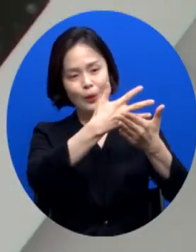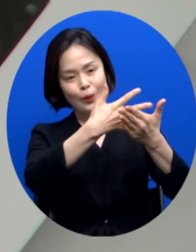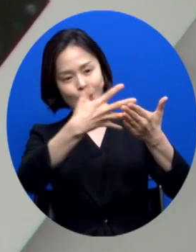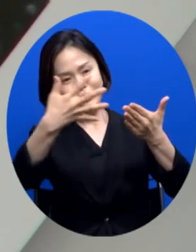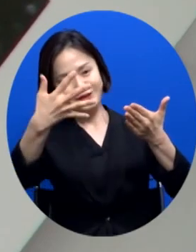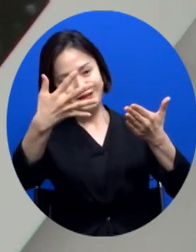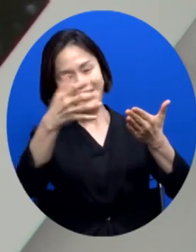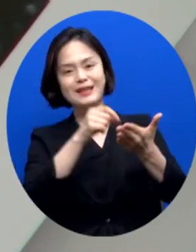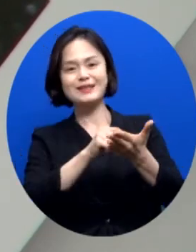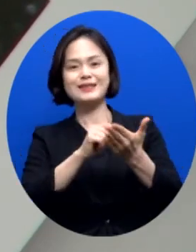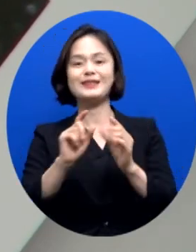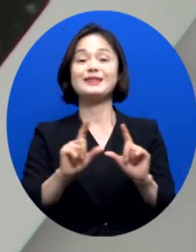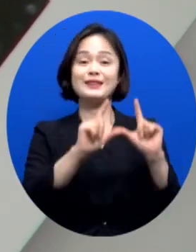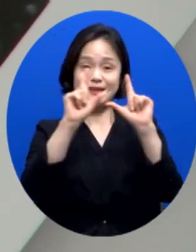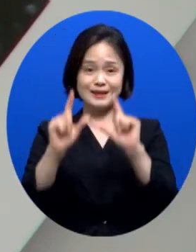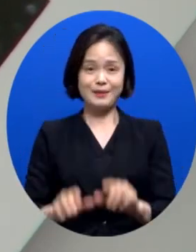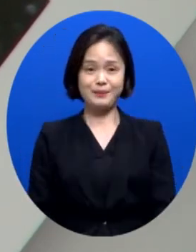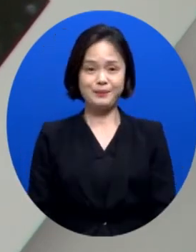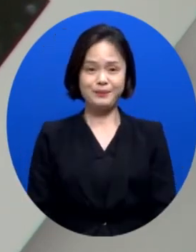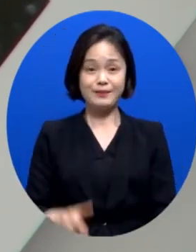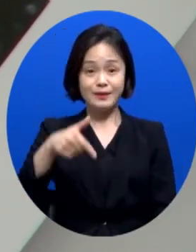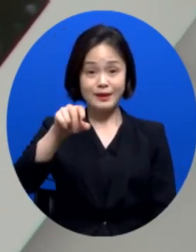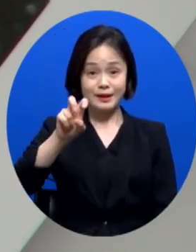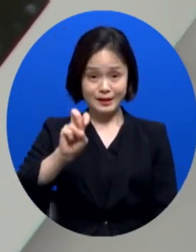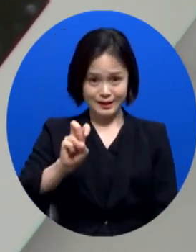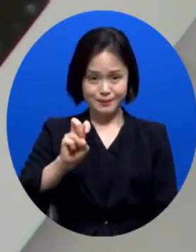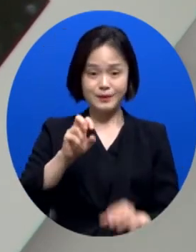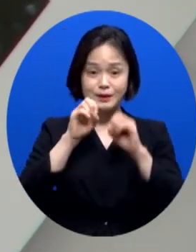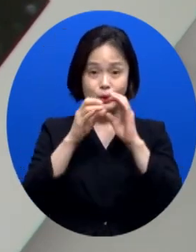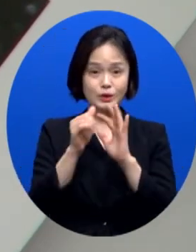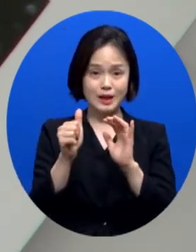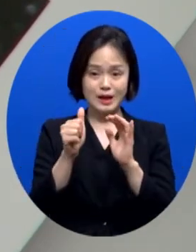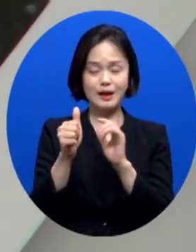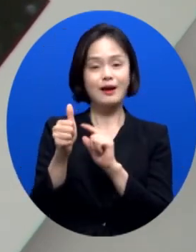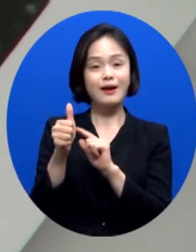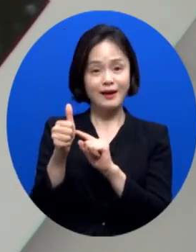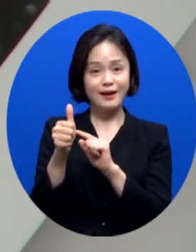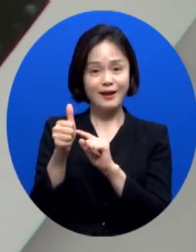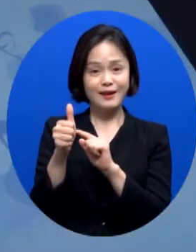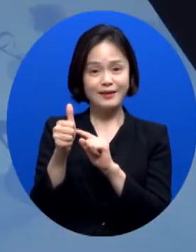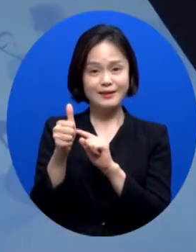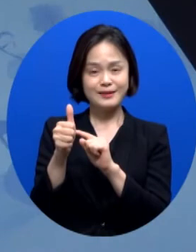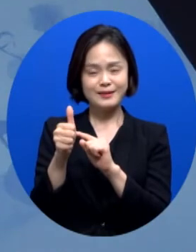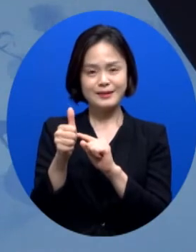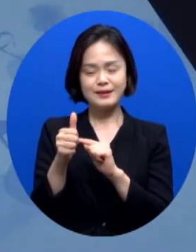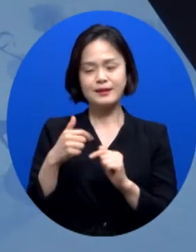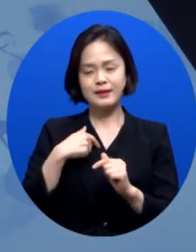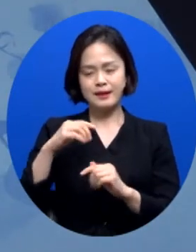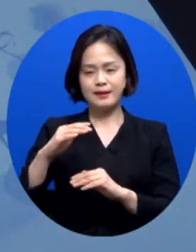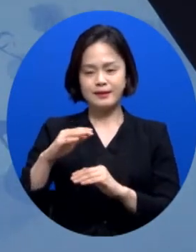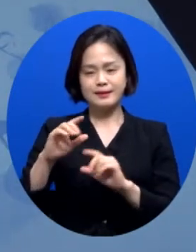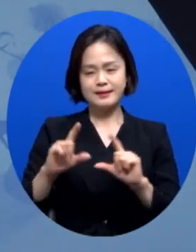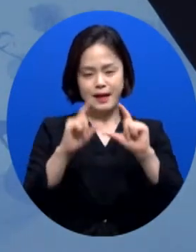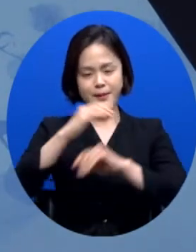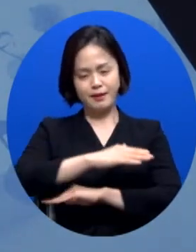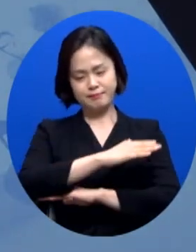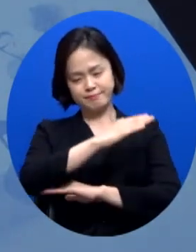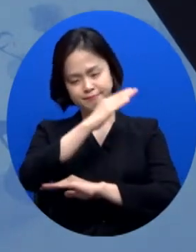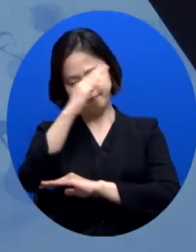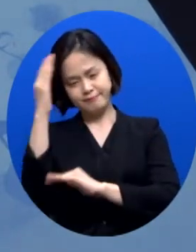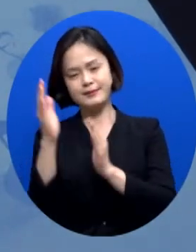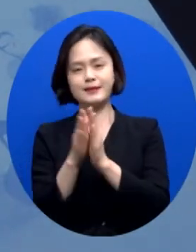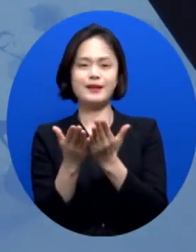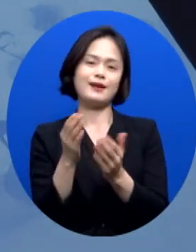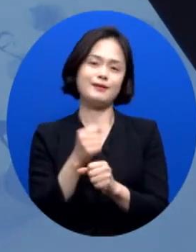선교사는 한편의 연주곡과 같은 굴곡진 선교 인생을 책으로 담았습니다. 도미니카 공화국에서